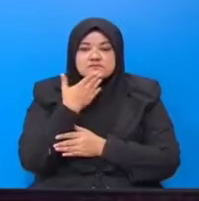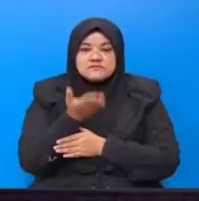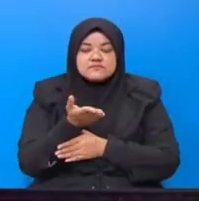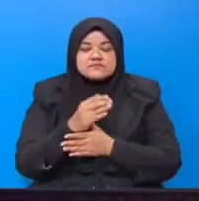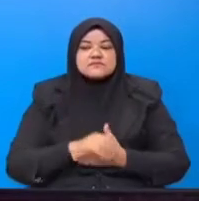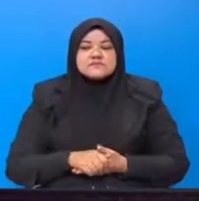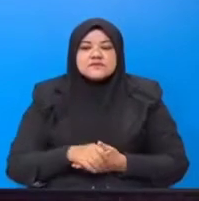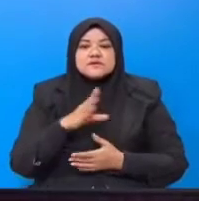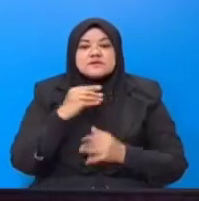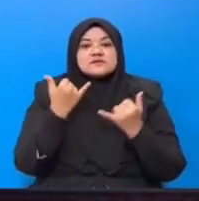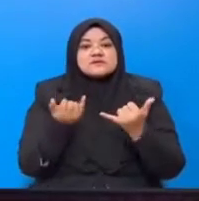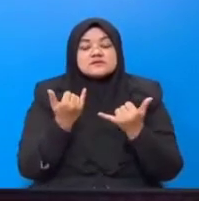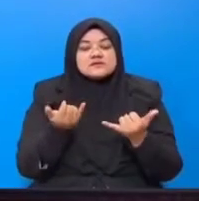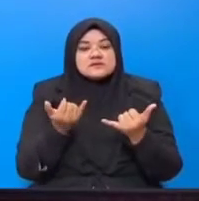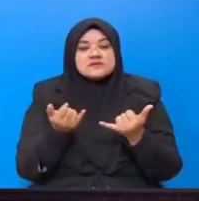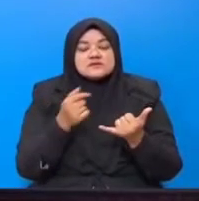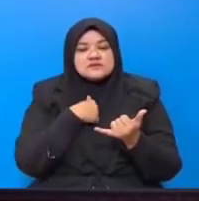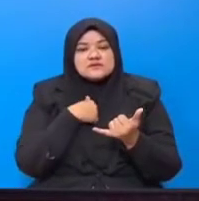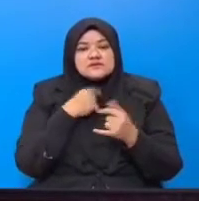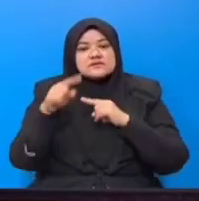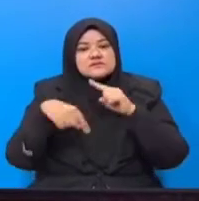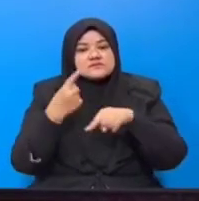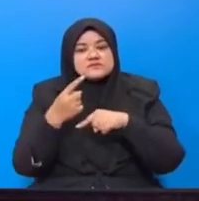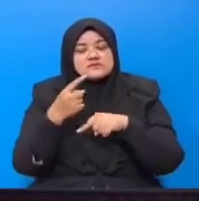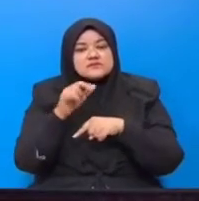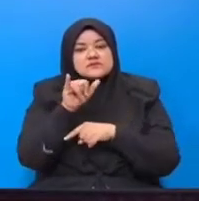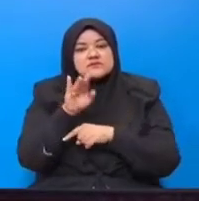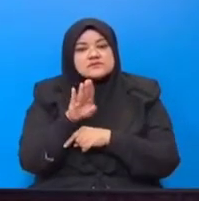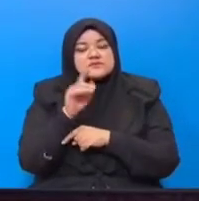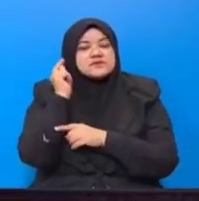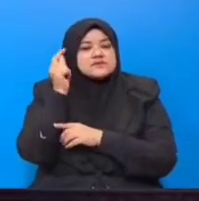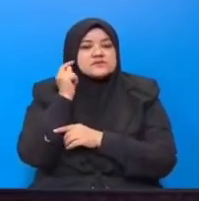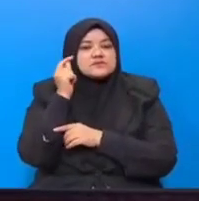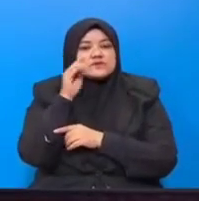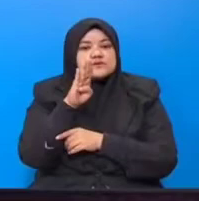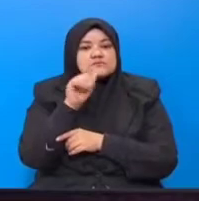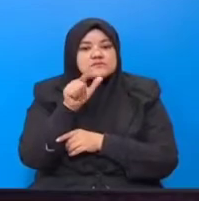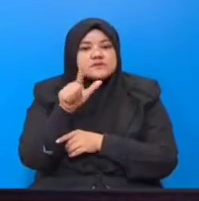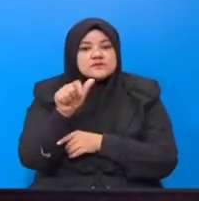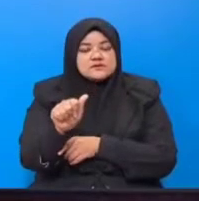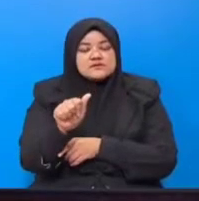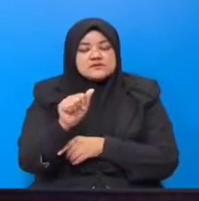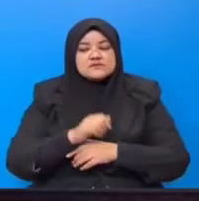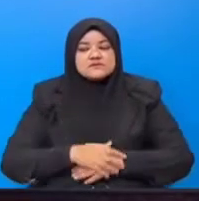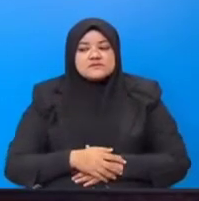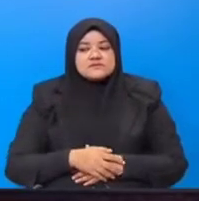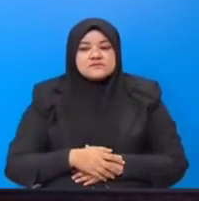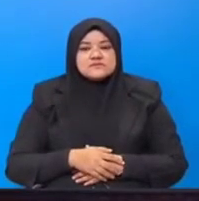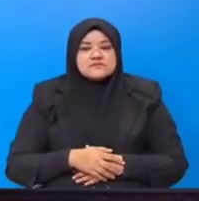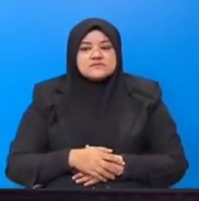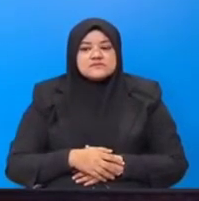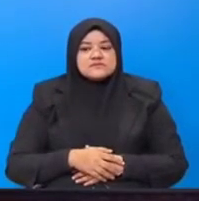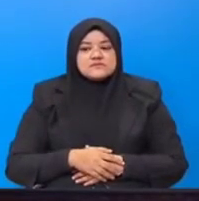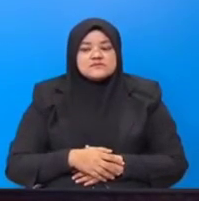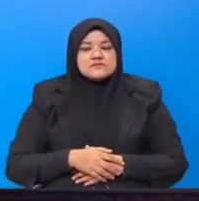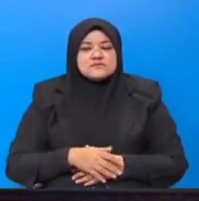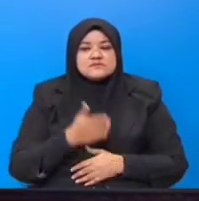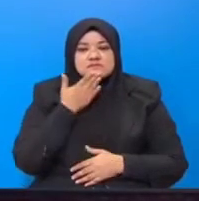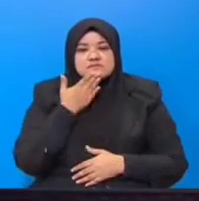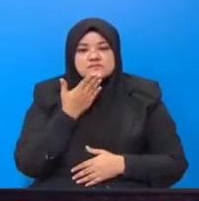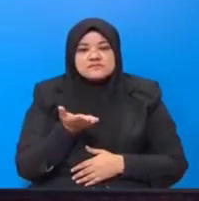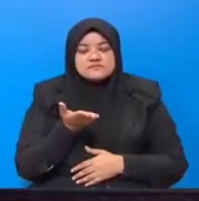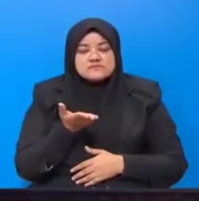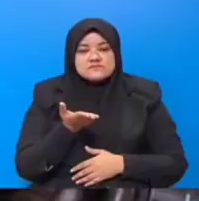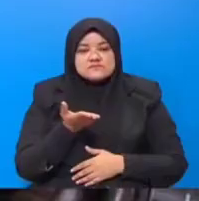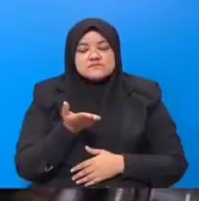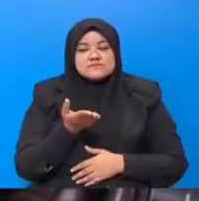kasih banyak dan sekarang sel tadi kepada yang bornit tuan balasubramaniam nah cepatnya Terima